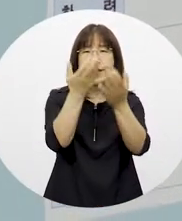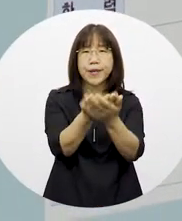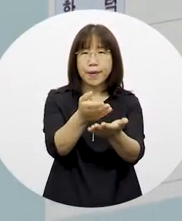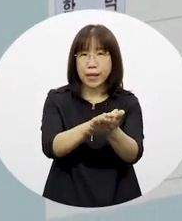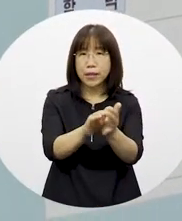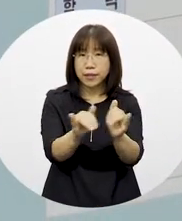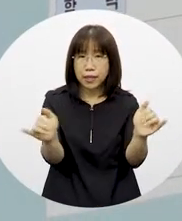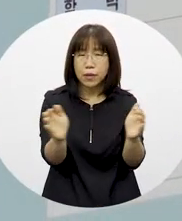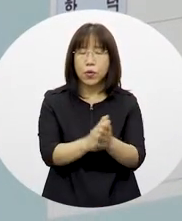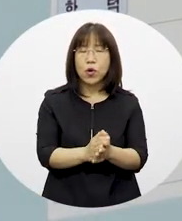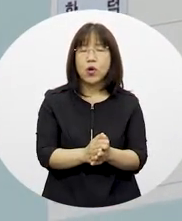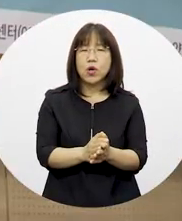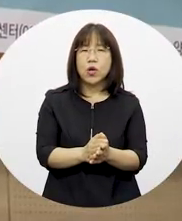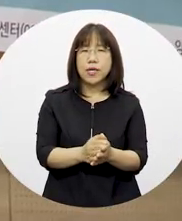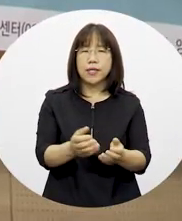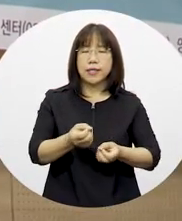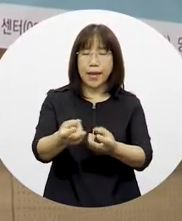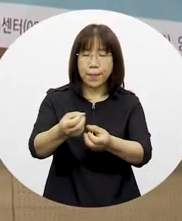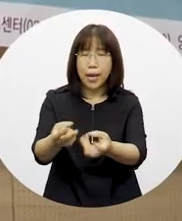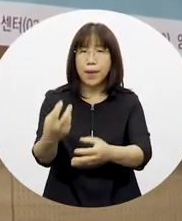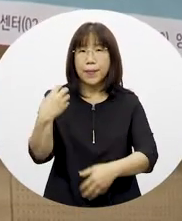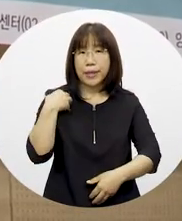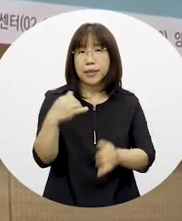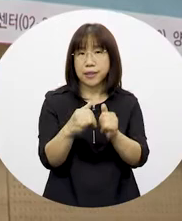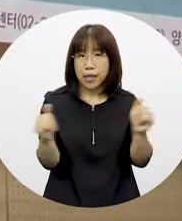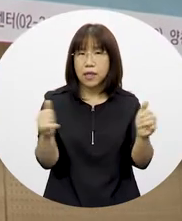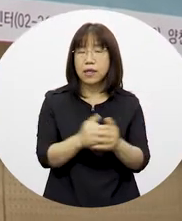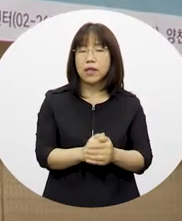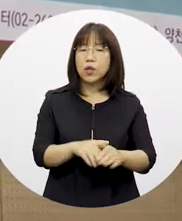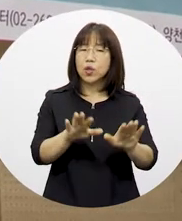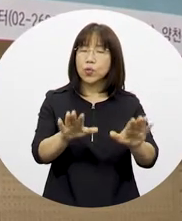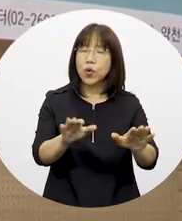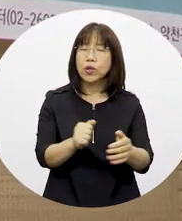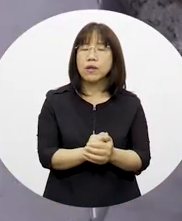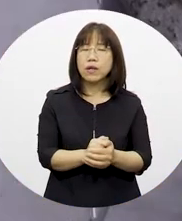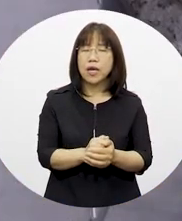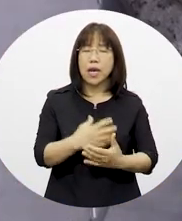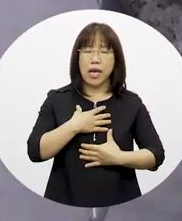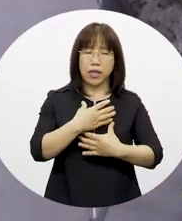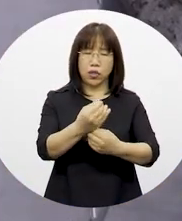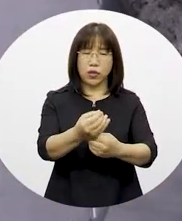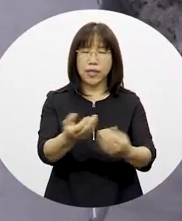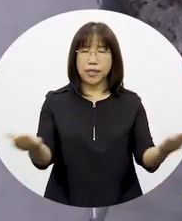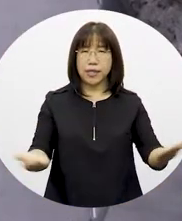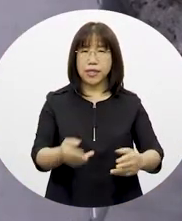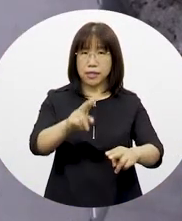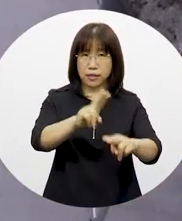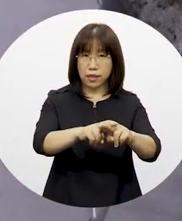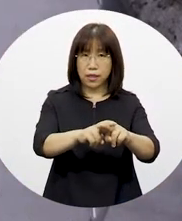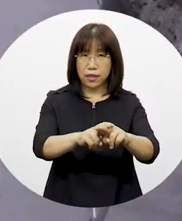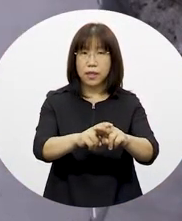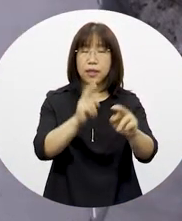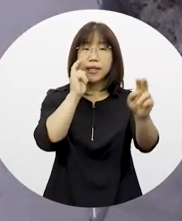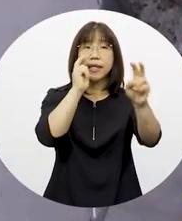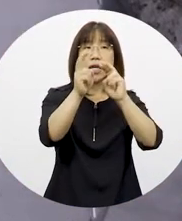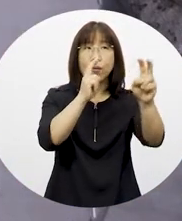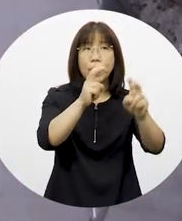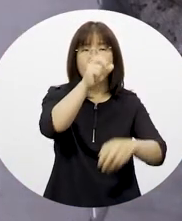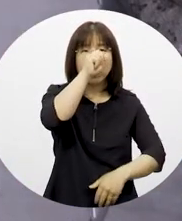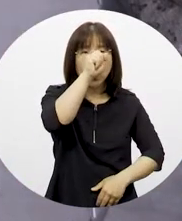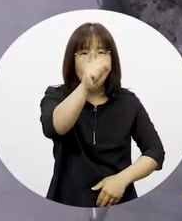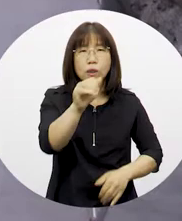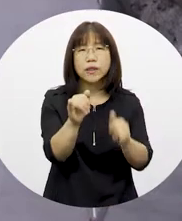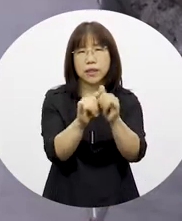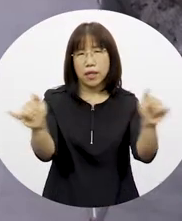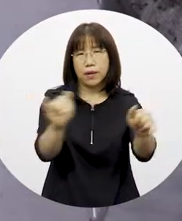웹개발자, 택배원, 산후관리사 등이 채용됩니다. 이번 박람회가 구직자에게는 안정된 일자리를,